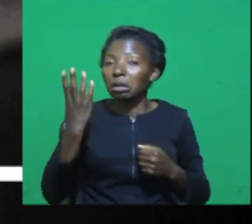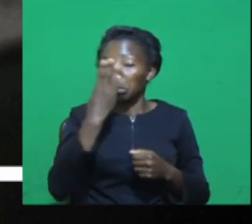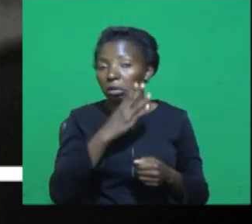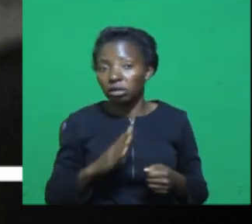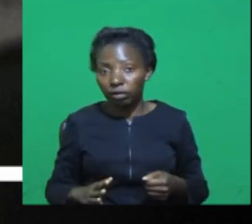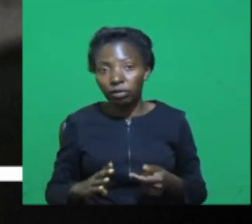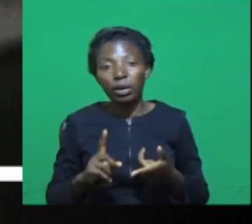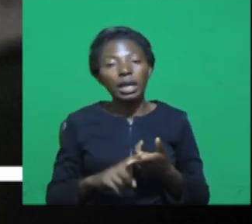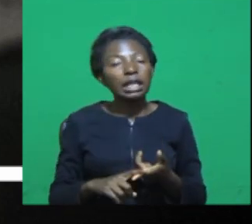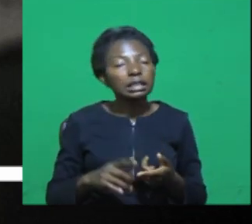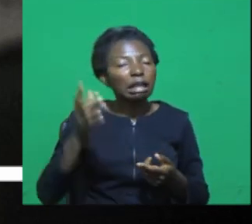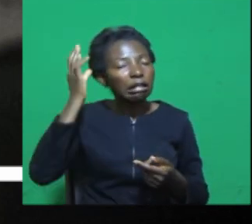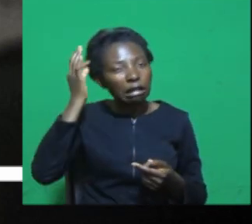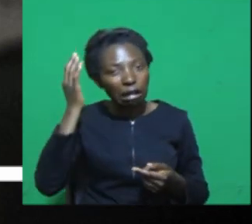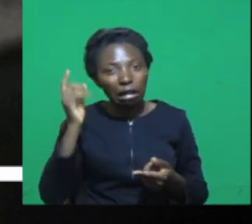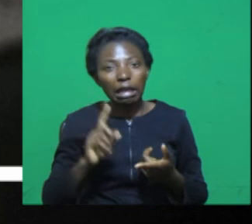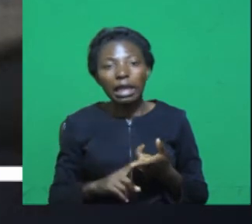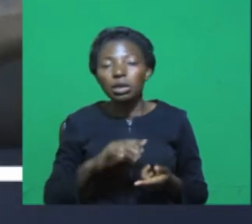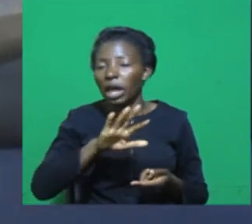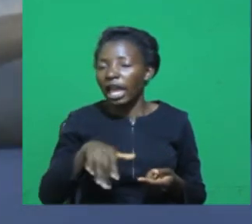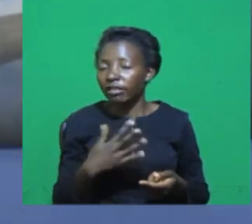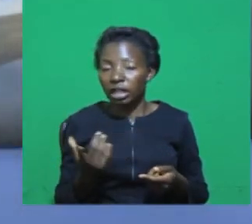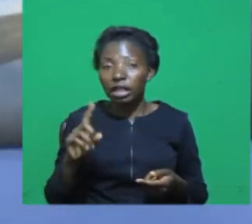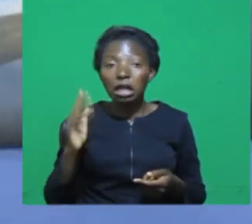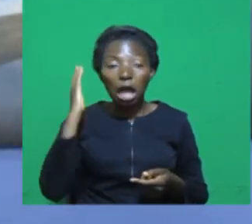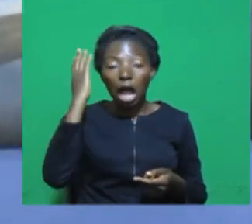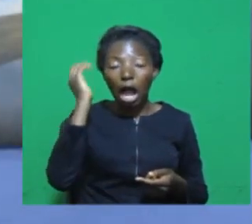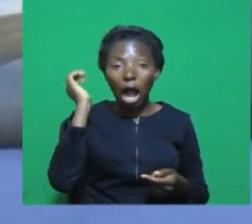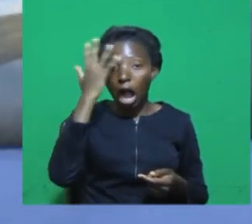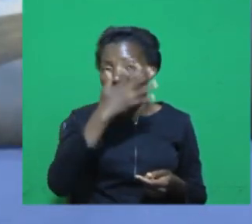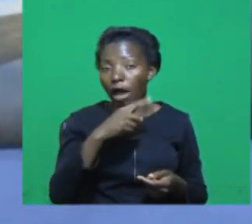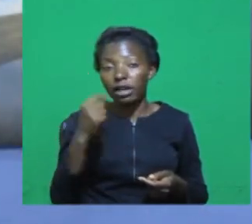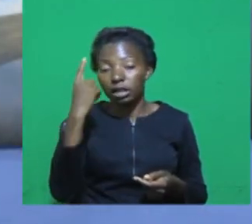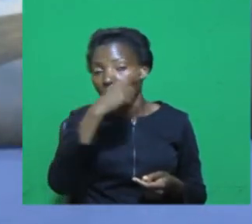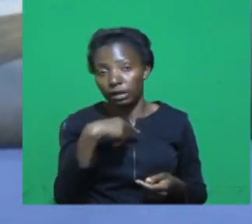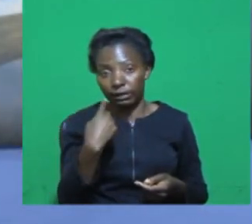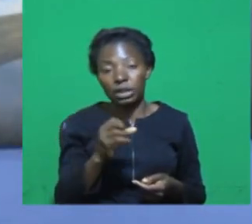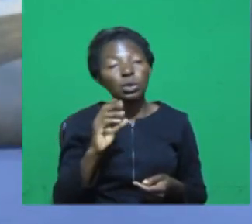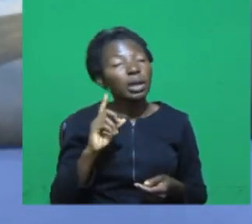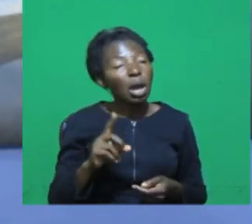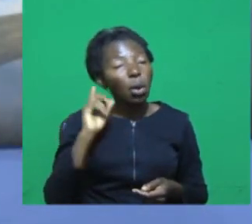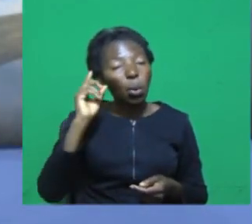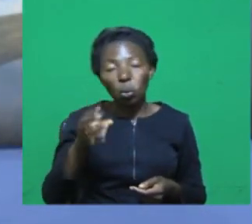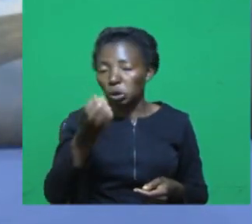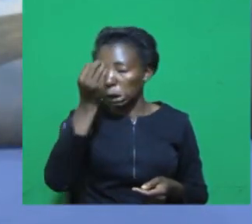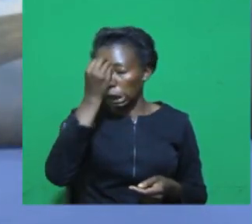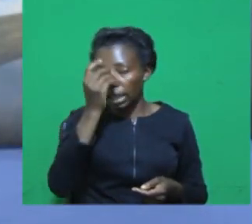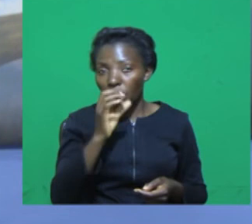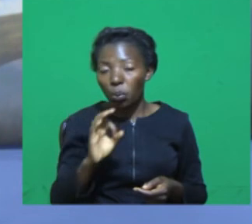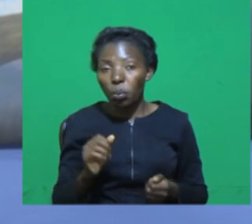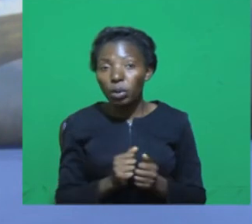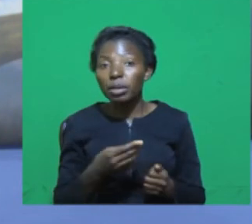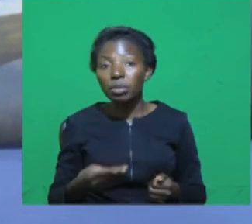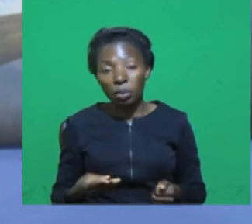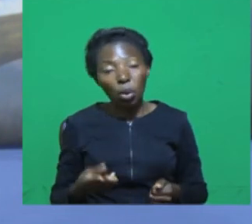wakaisvonaka, nemicheka yomusoro, nezvifukidzo zvameso. Ndimai iri kutsanangura Mwari achitsamwira vakunda veZioni,